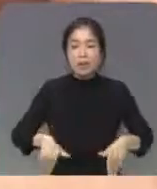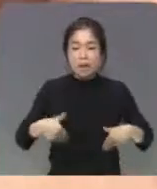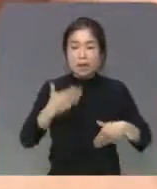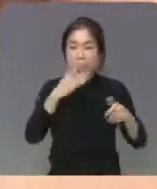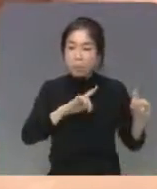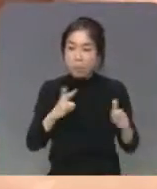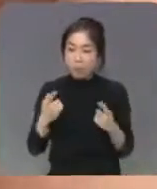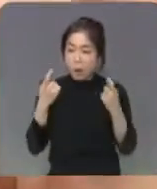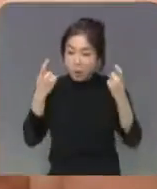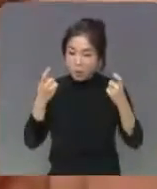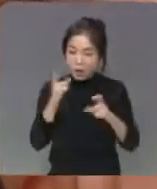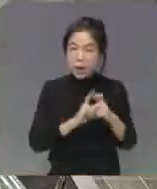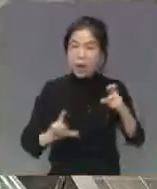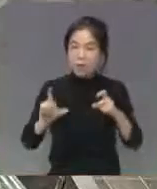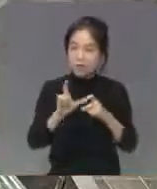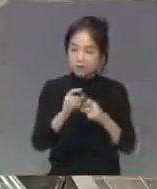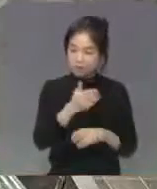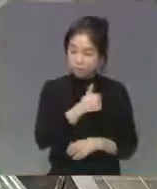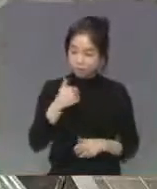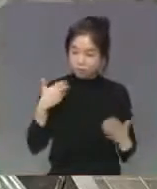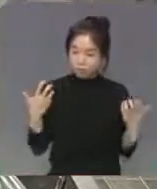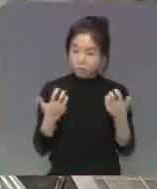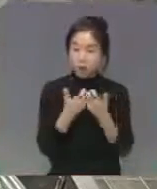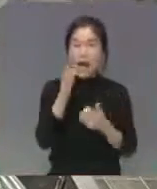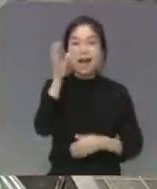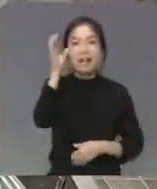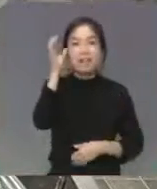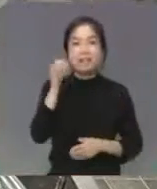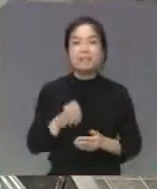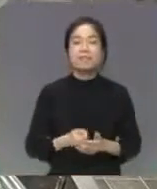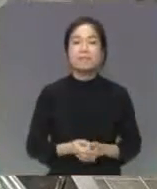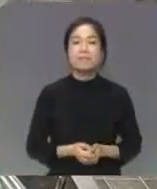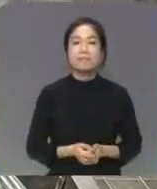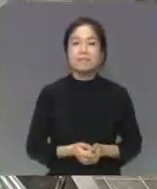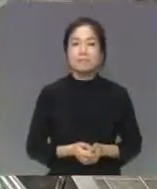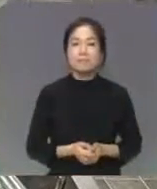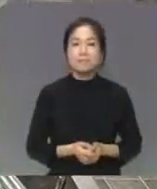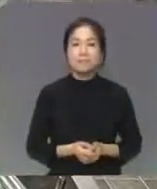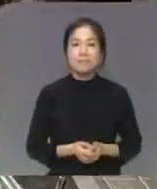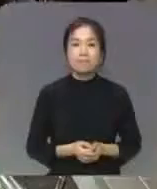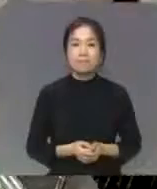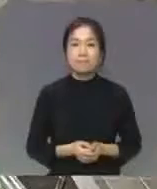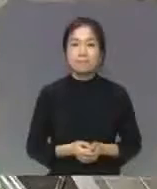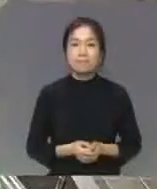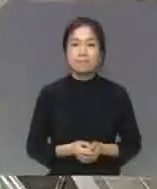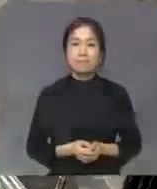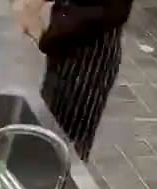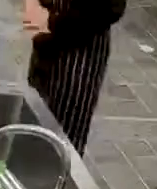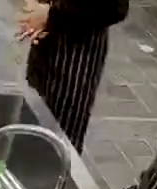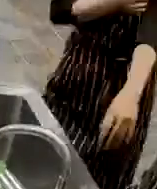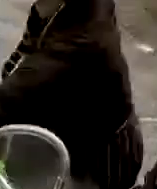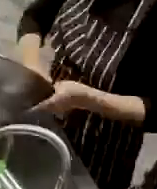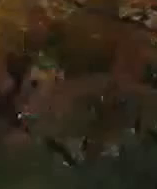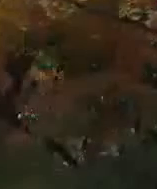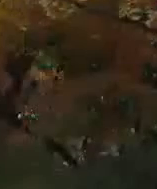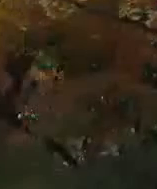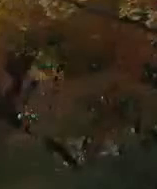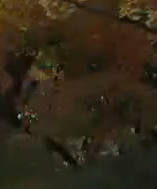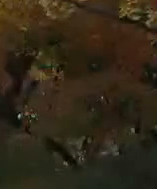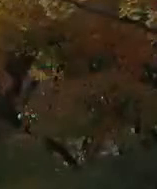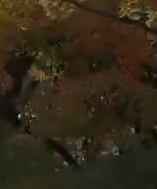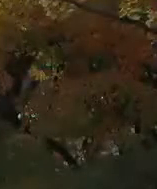관광이 더욱 구성해 지길 기대합니다 kbs 뉴스 박상현 입니다